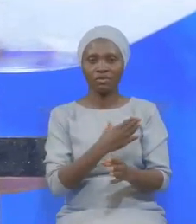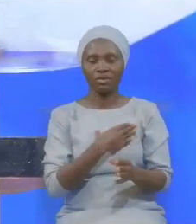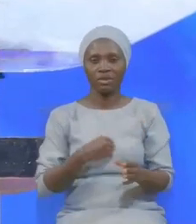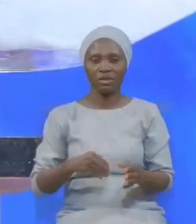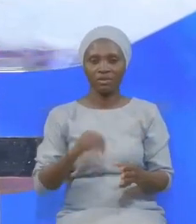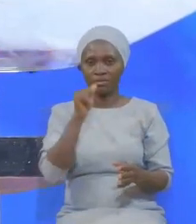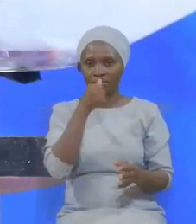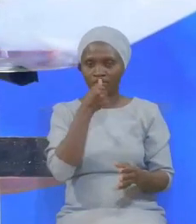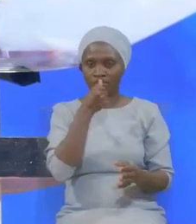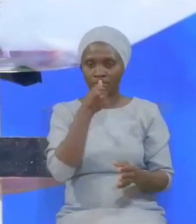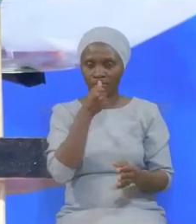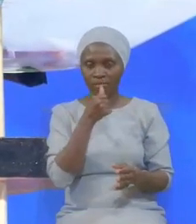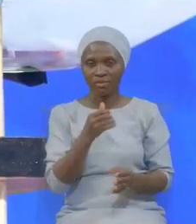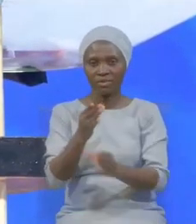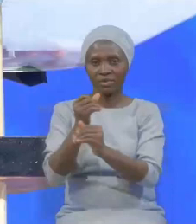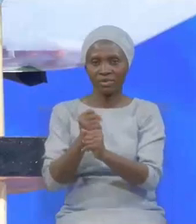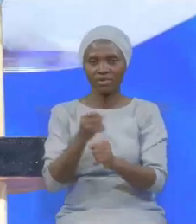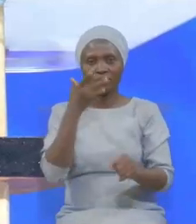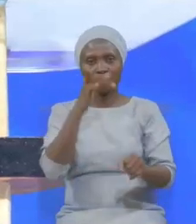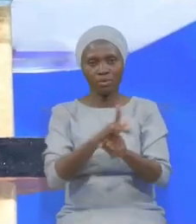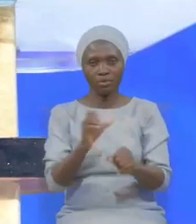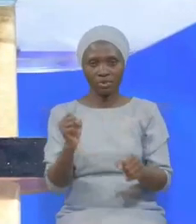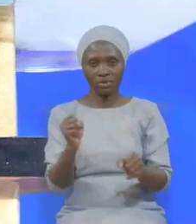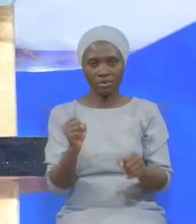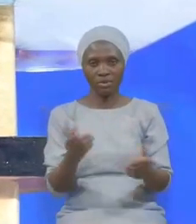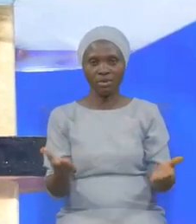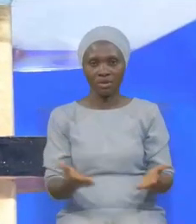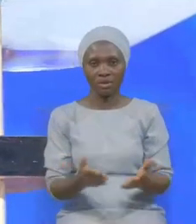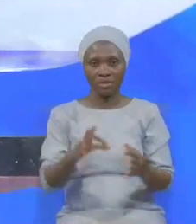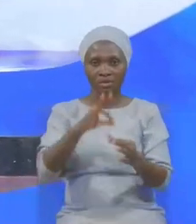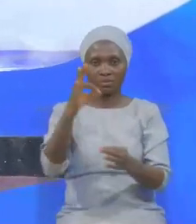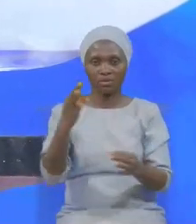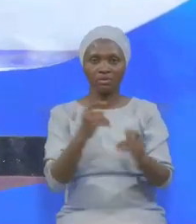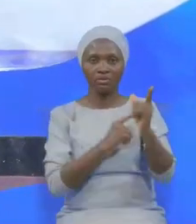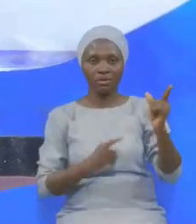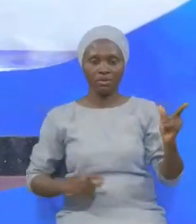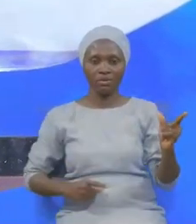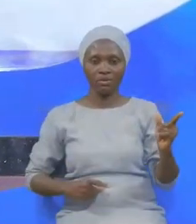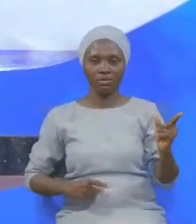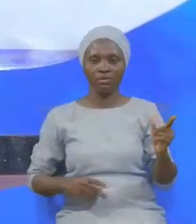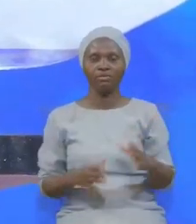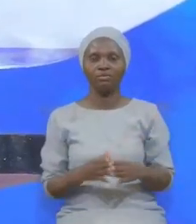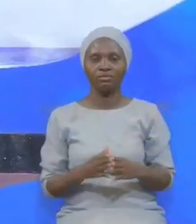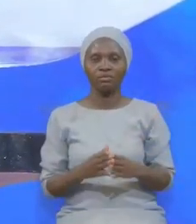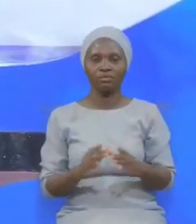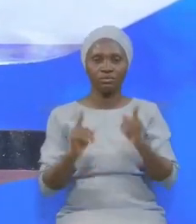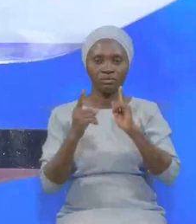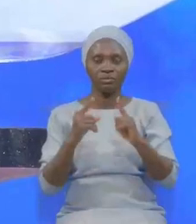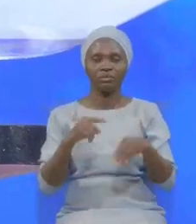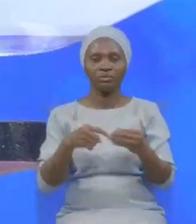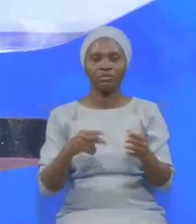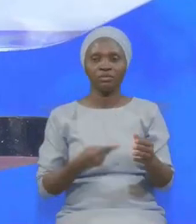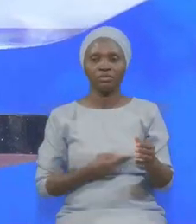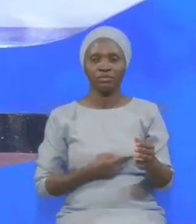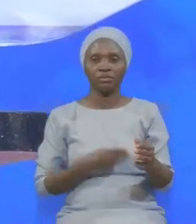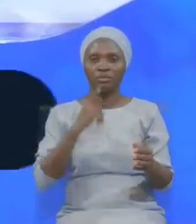héritent des promesses. Ici, l'Esprit du Seigneur, par l'apôtre, nous conseille,